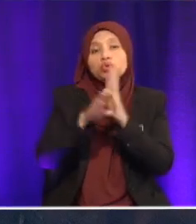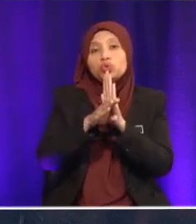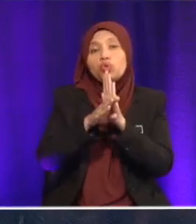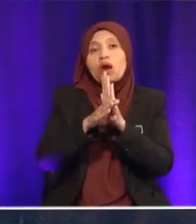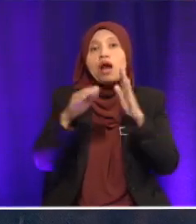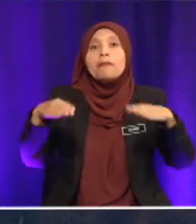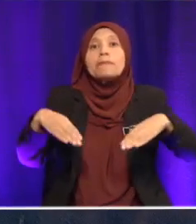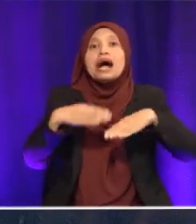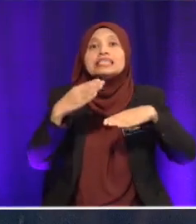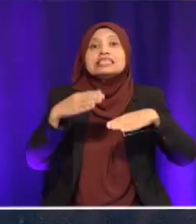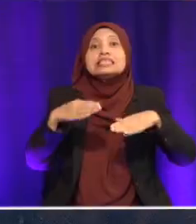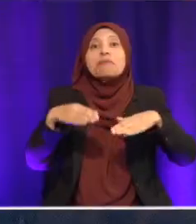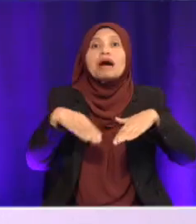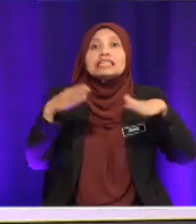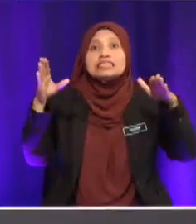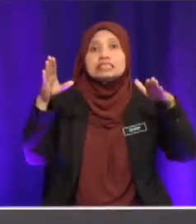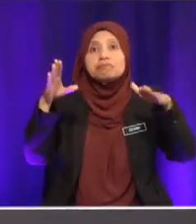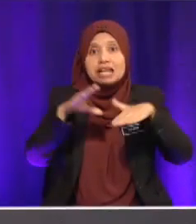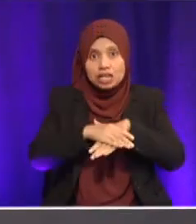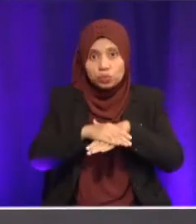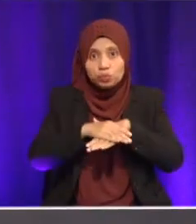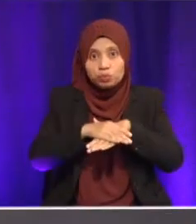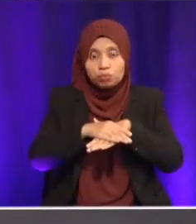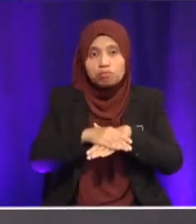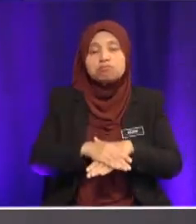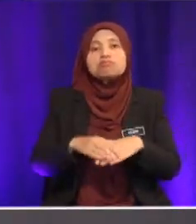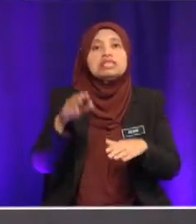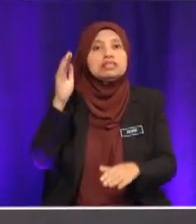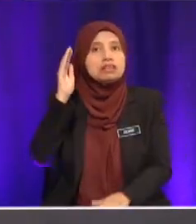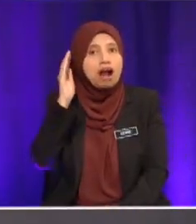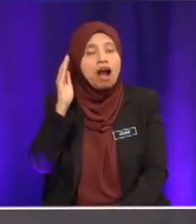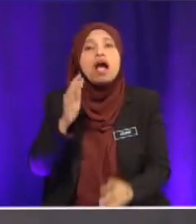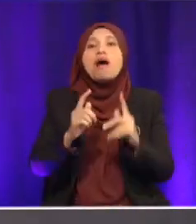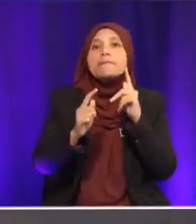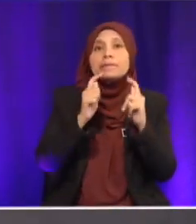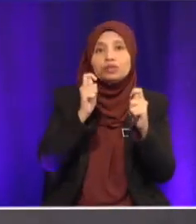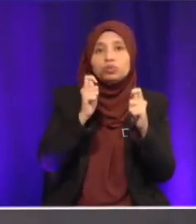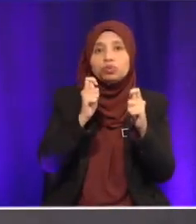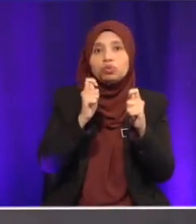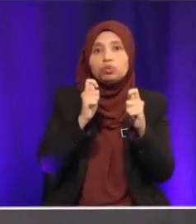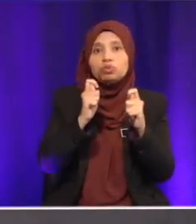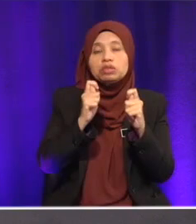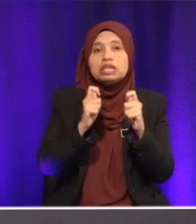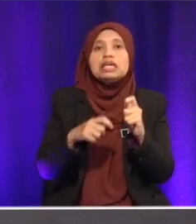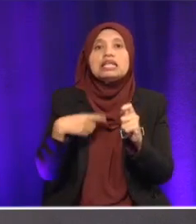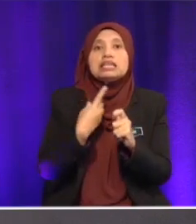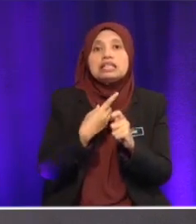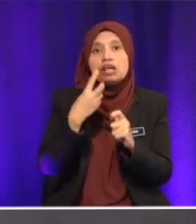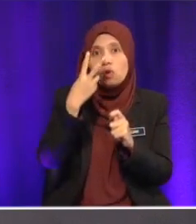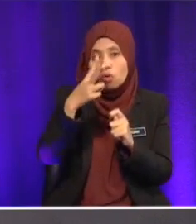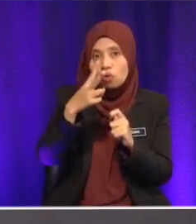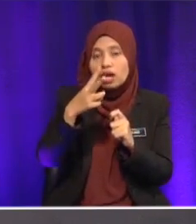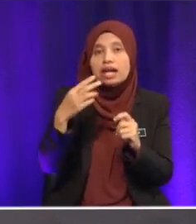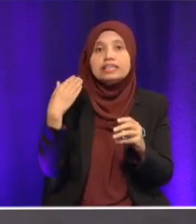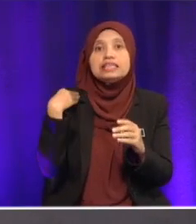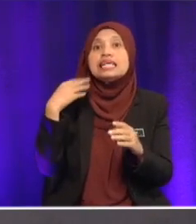Melayu yaitu kemahiran menengah dan menengah dan bertutur apabila kita melihat kepada bahasa Melayu tahap penguasaan